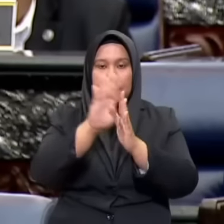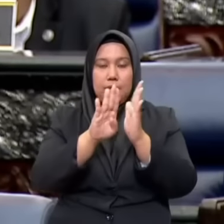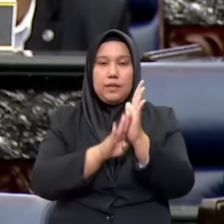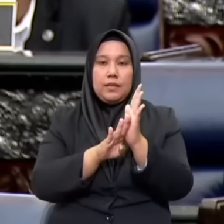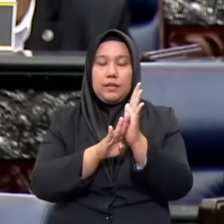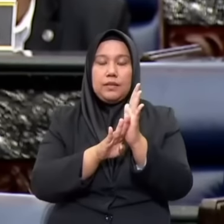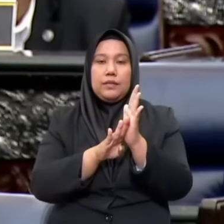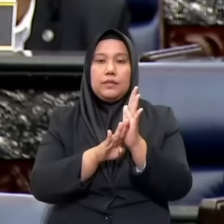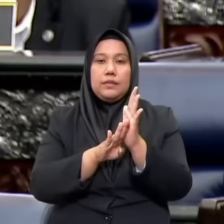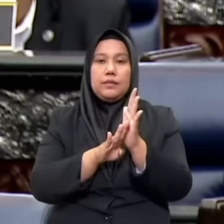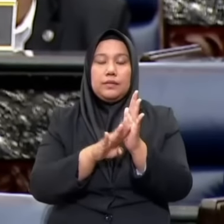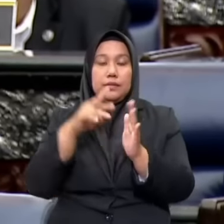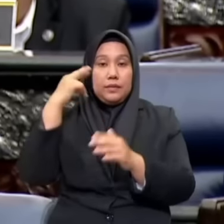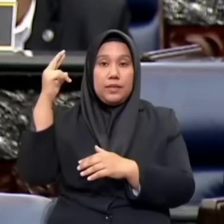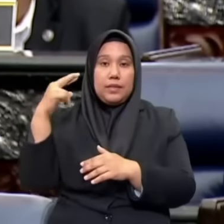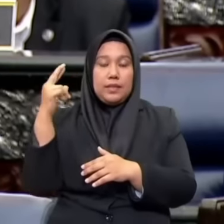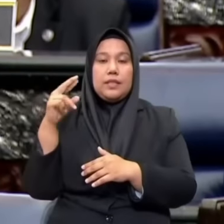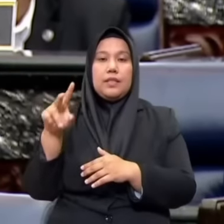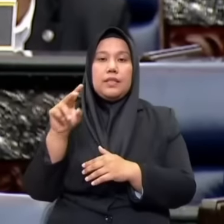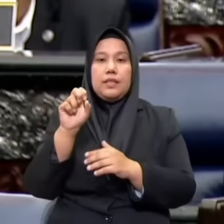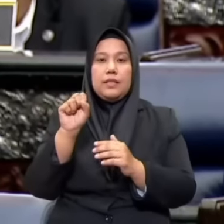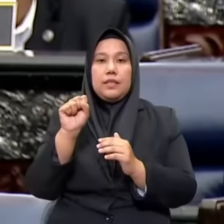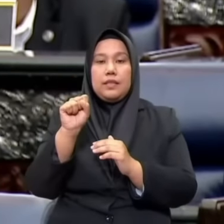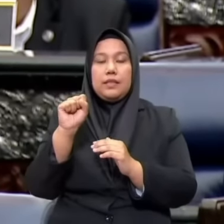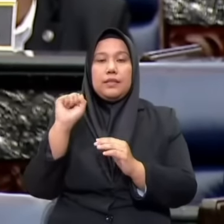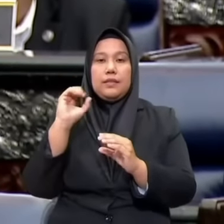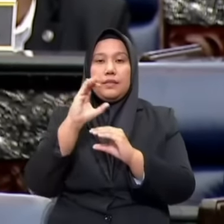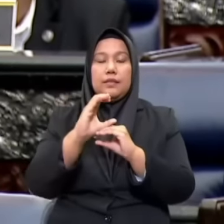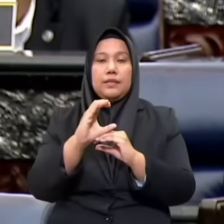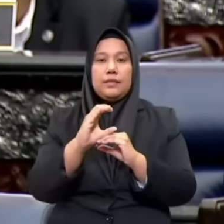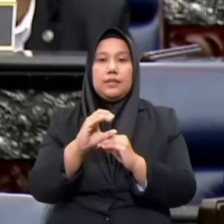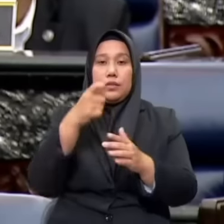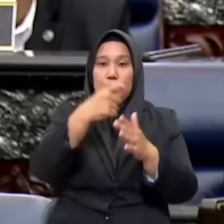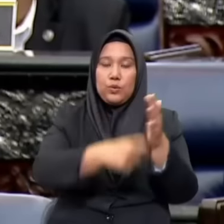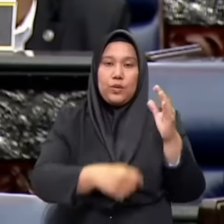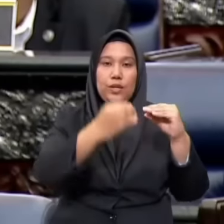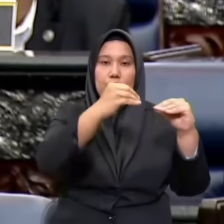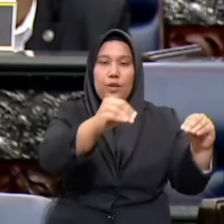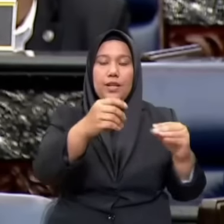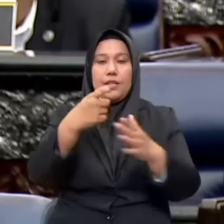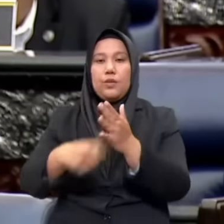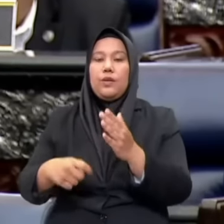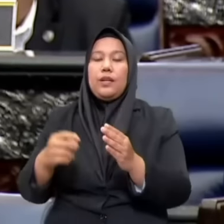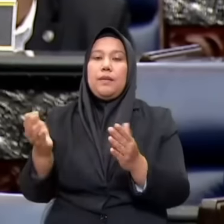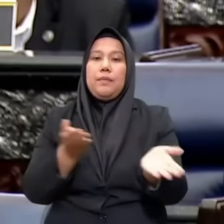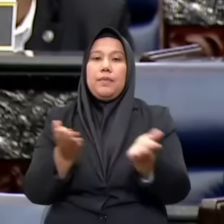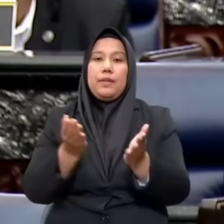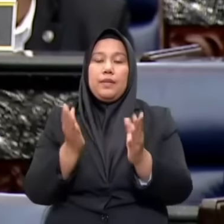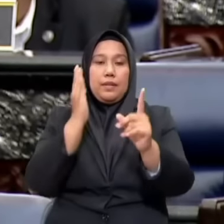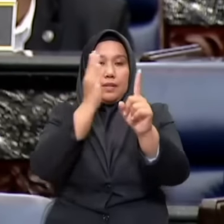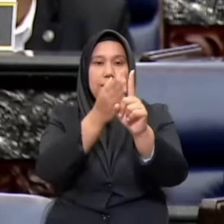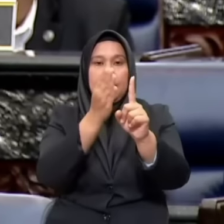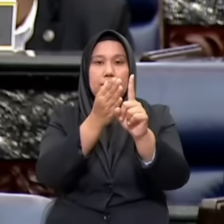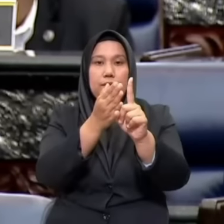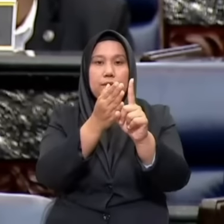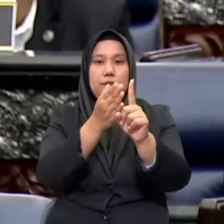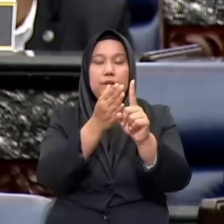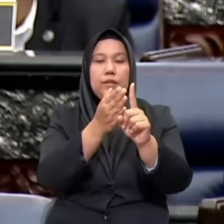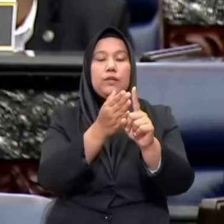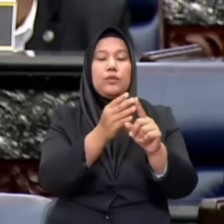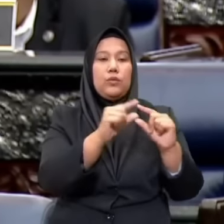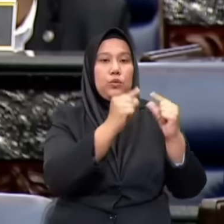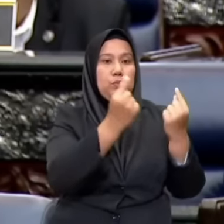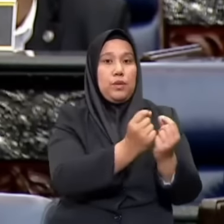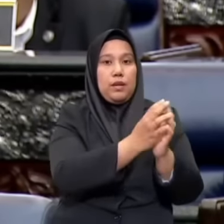rasionalisasi subsidi, ada peningkatan cukai jualan, cukai perkhidmatan yang disasarkan kepada kumpulan maha kaya ini.